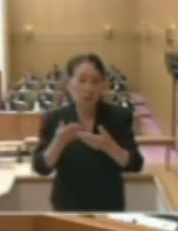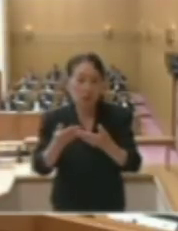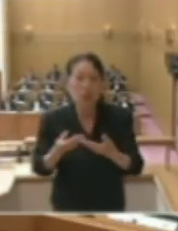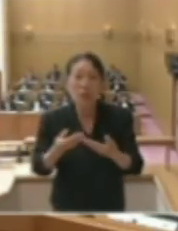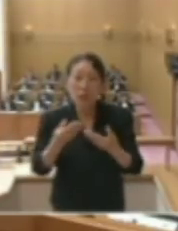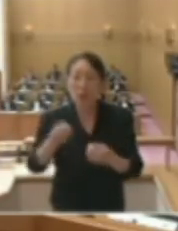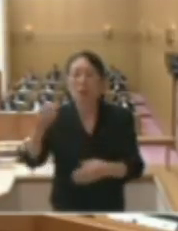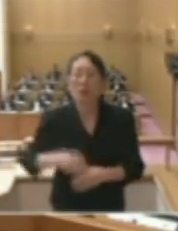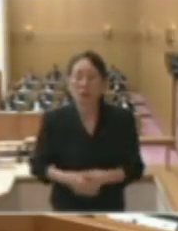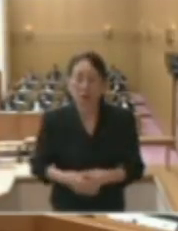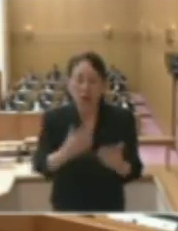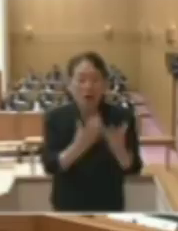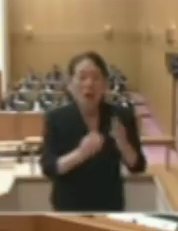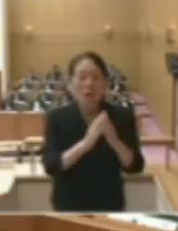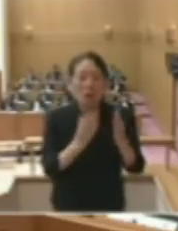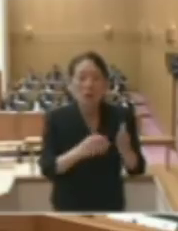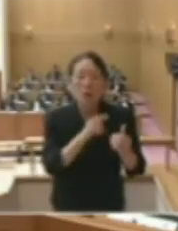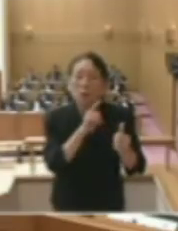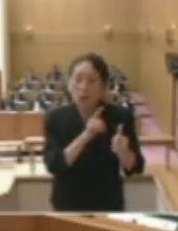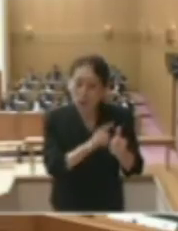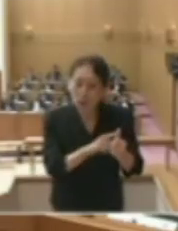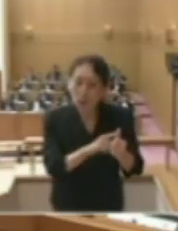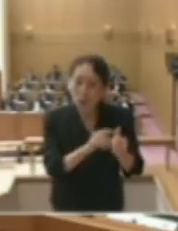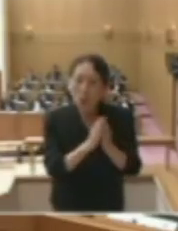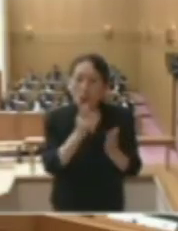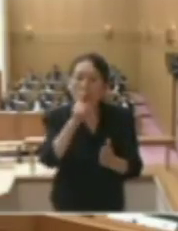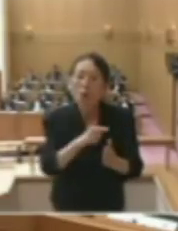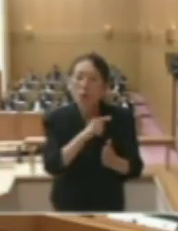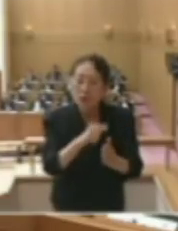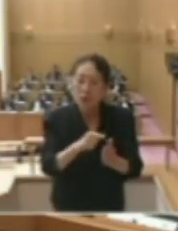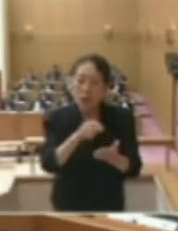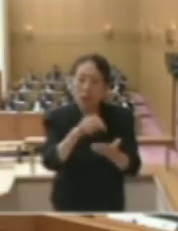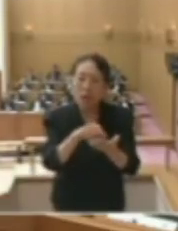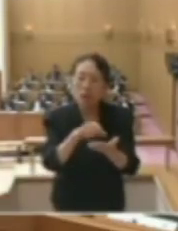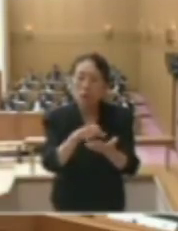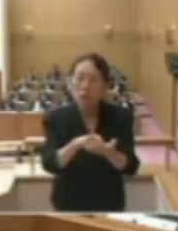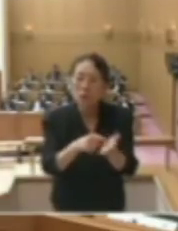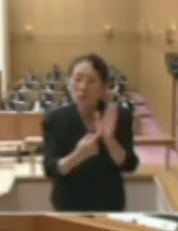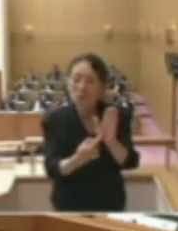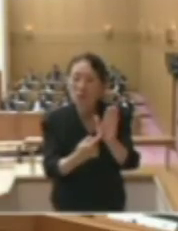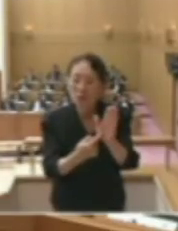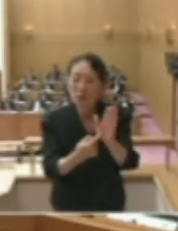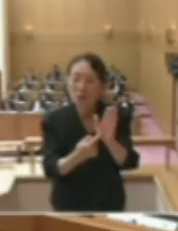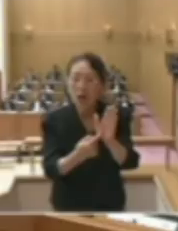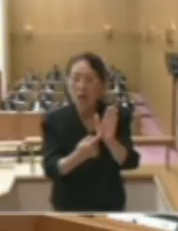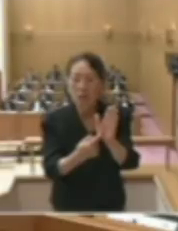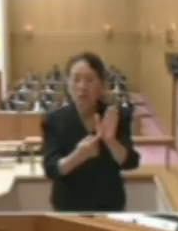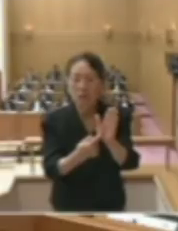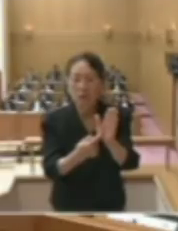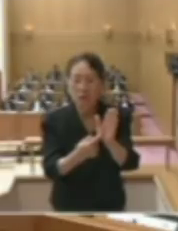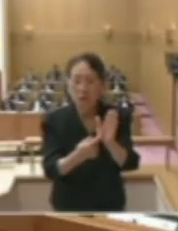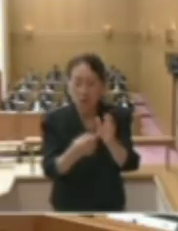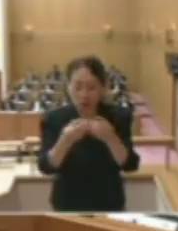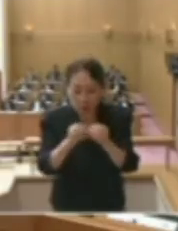度は森本氏の本人が出しているツイッター、並びにフェイスブックをつぶさに